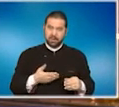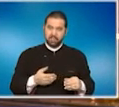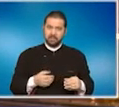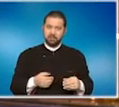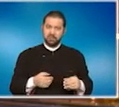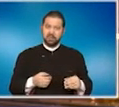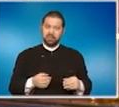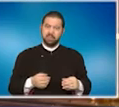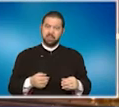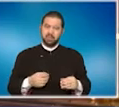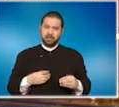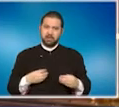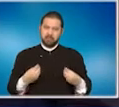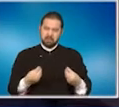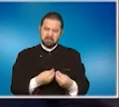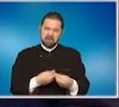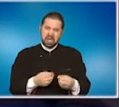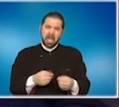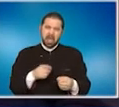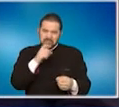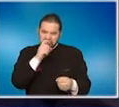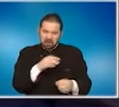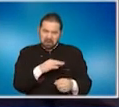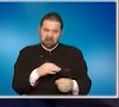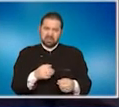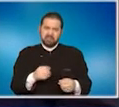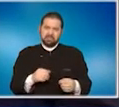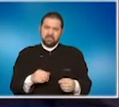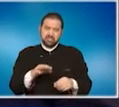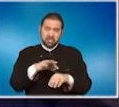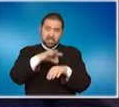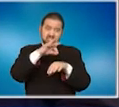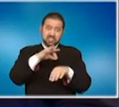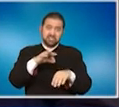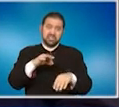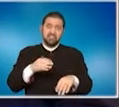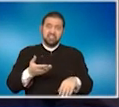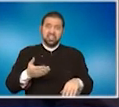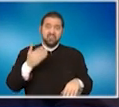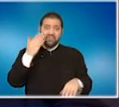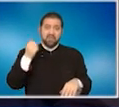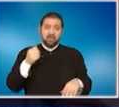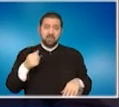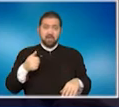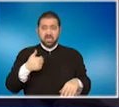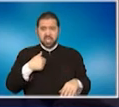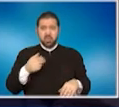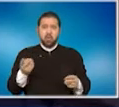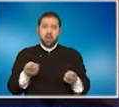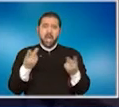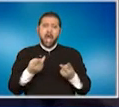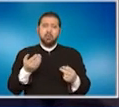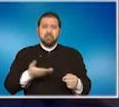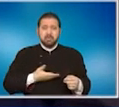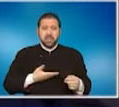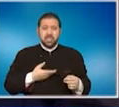petrecut, foarte discret. Păi așa lucrează Sfințenia Dumnezeu. N-ați văzut că și Hristos când făcea minuni